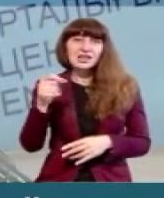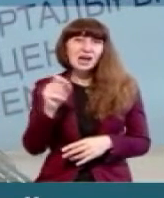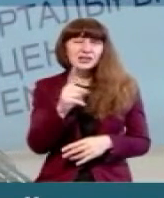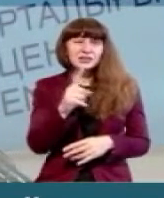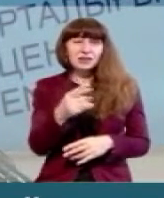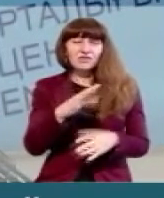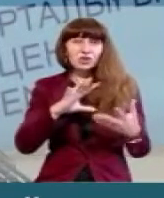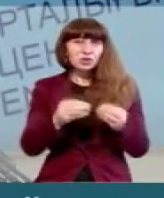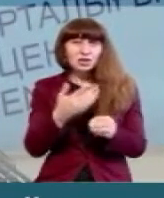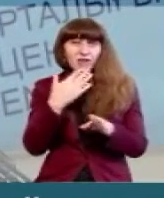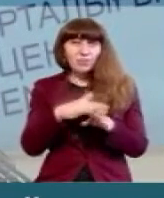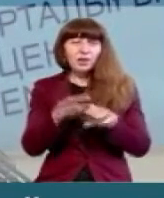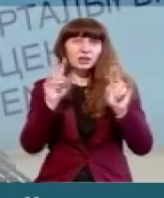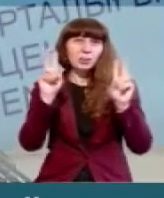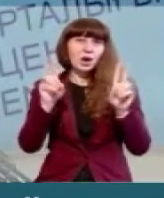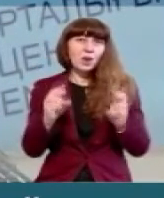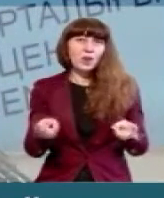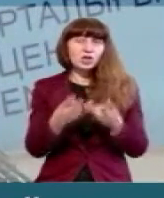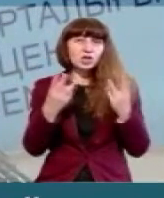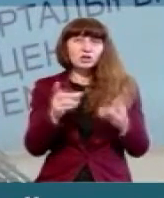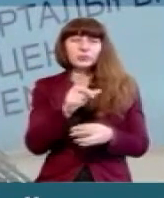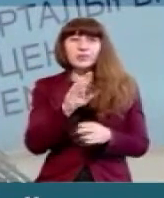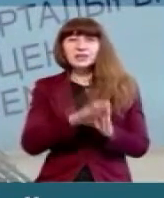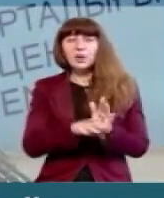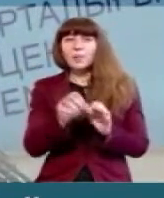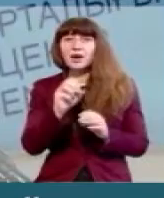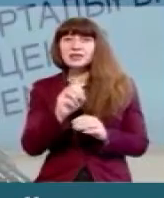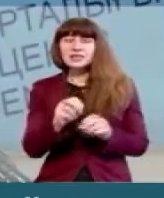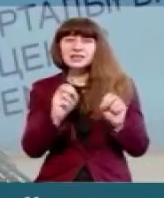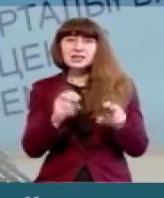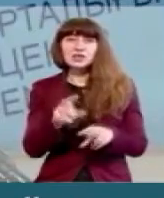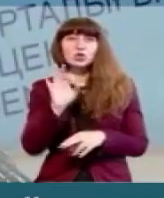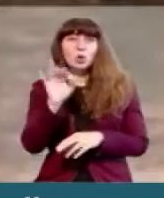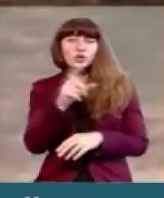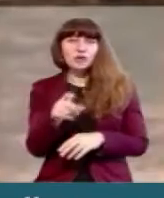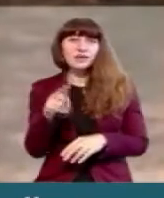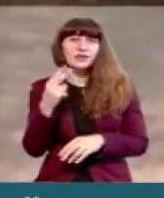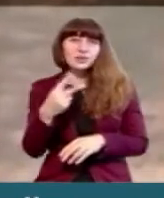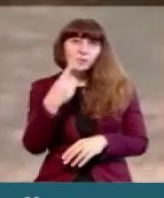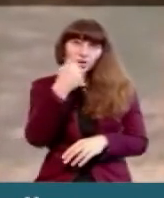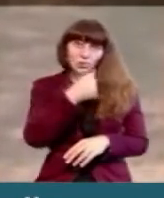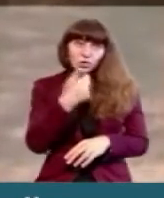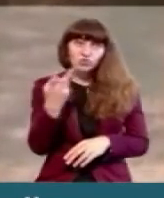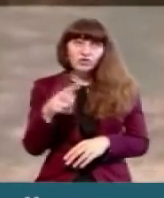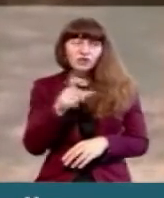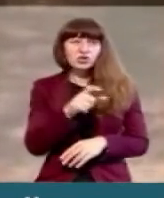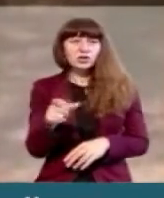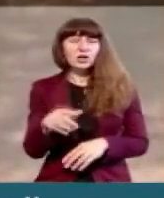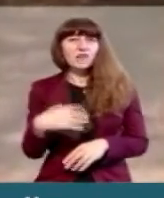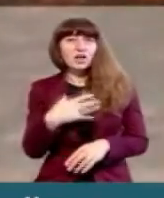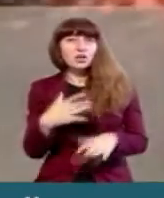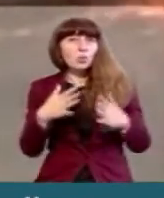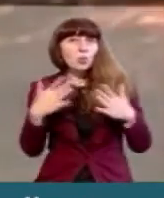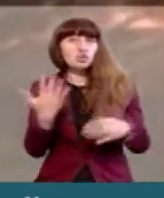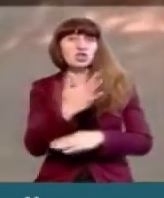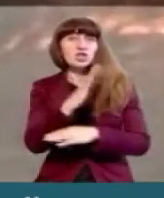несоблюдения правил пожарной безопасности погибло 0 человек. В 2021 году 2 человека. Особое беспокойство у огнеборцев